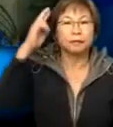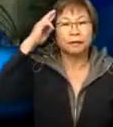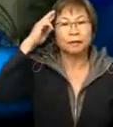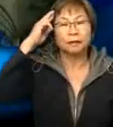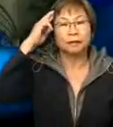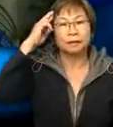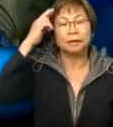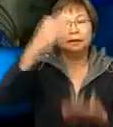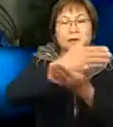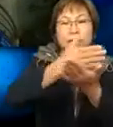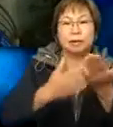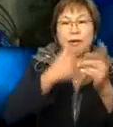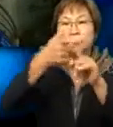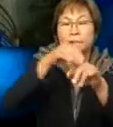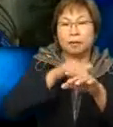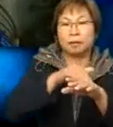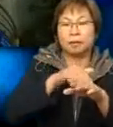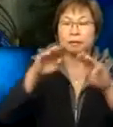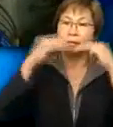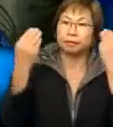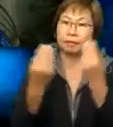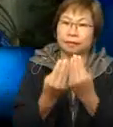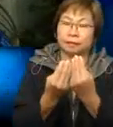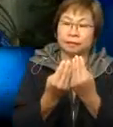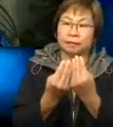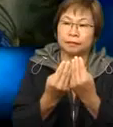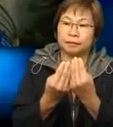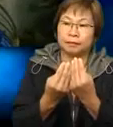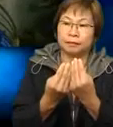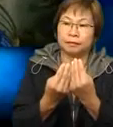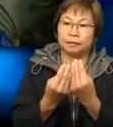Remaja sebagai sebahagian daripada masyarakat